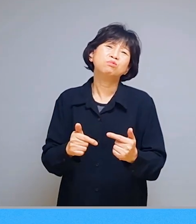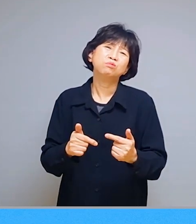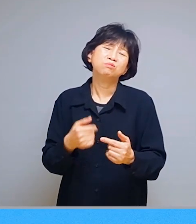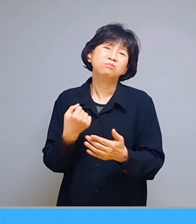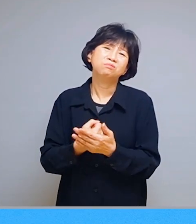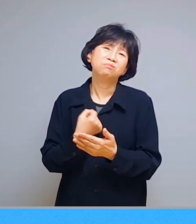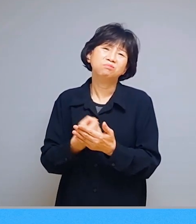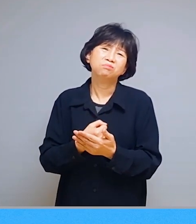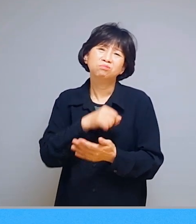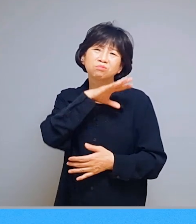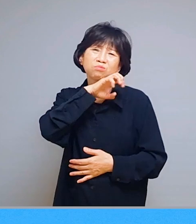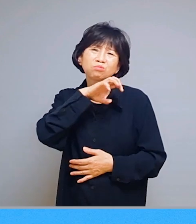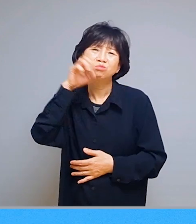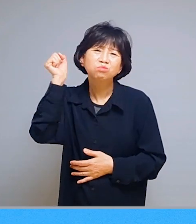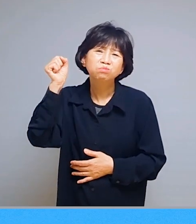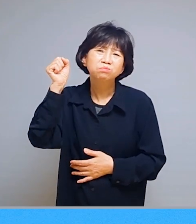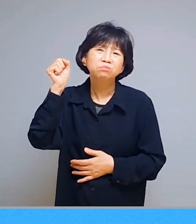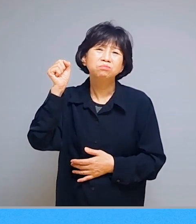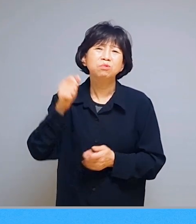불만이 많아졌어요.